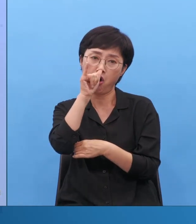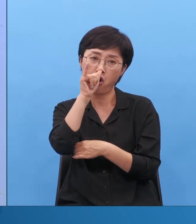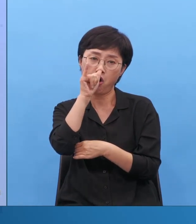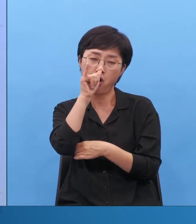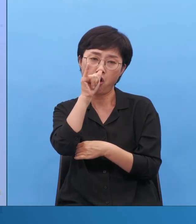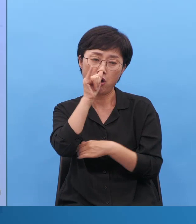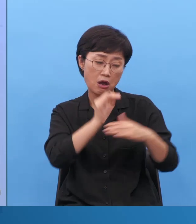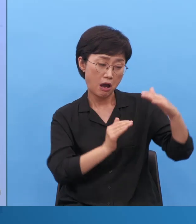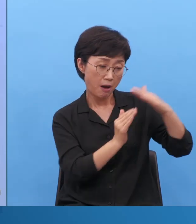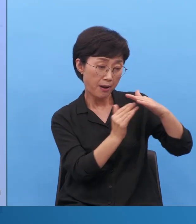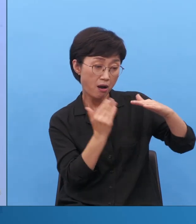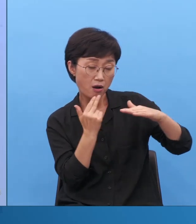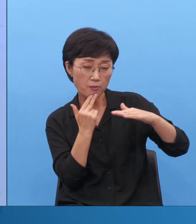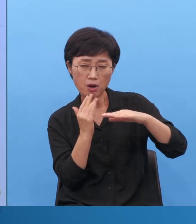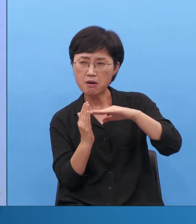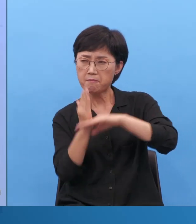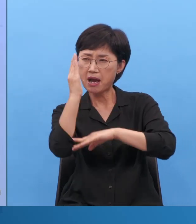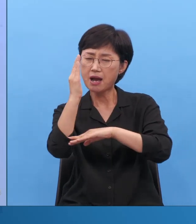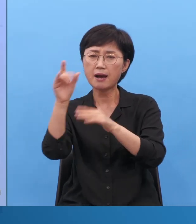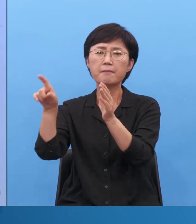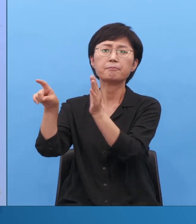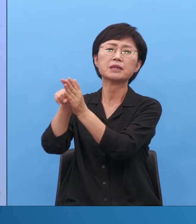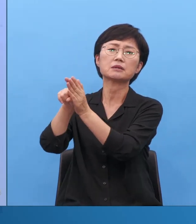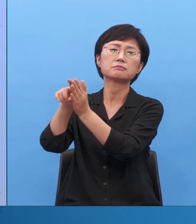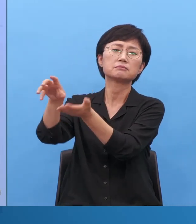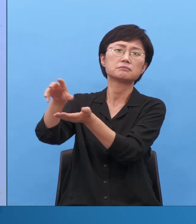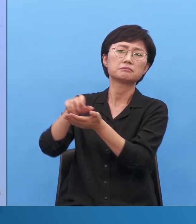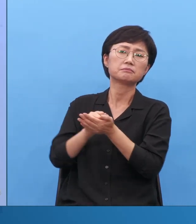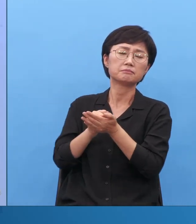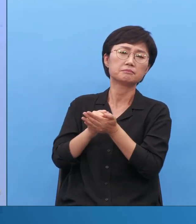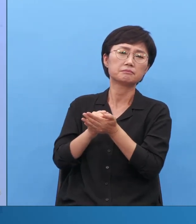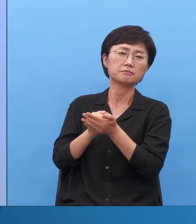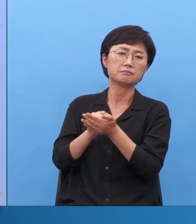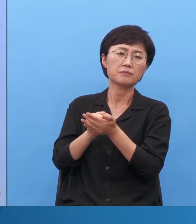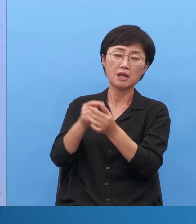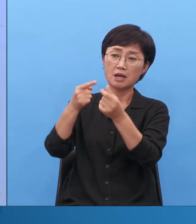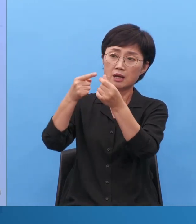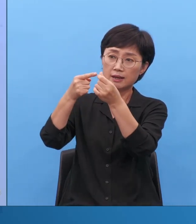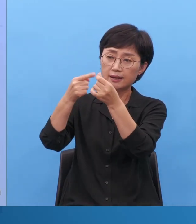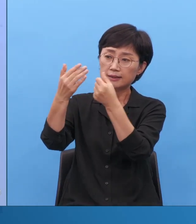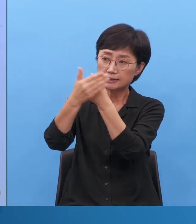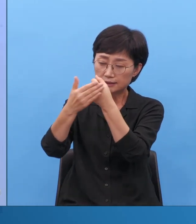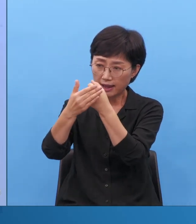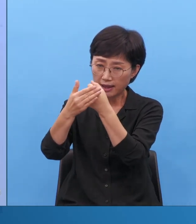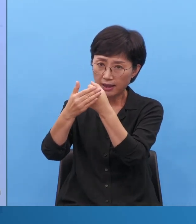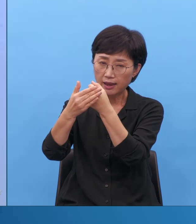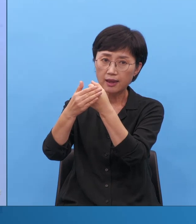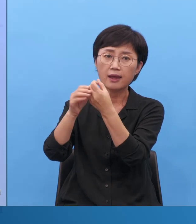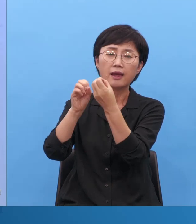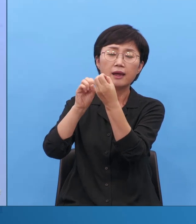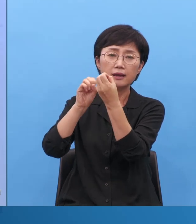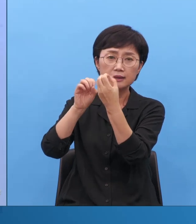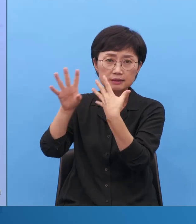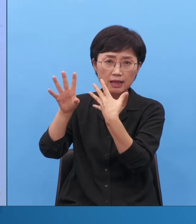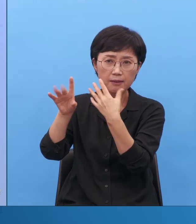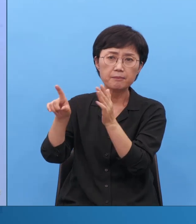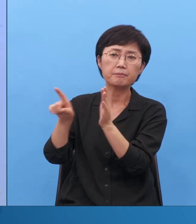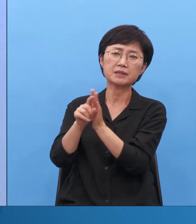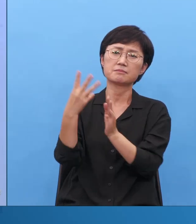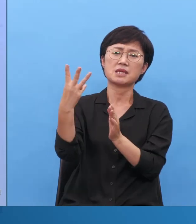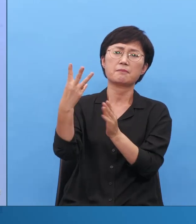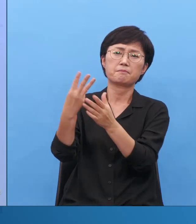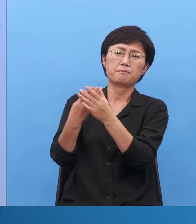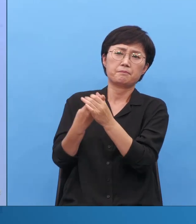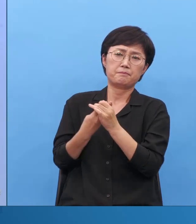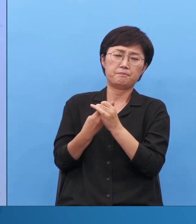초월적 믿음이라 해야 돼요. answers of 다른 God. 거예요. And then, who is this Christ? 그래서 Transcending 예수 faith. 이름 얘기하면 흑암새는 벌벌 뜨는 겁니다. And so that's